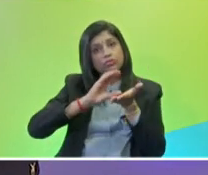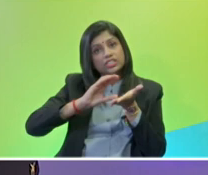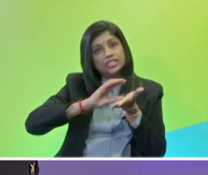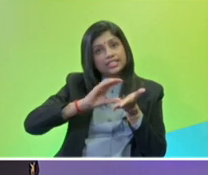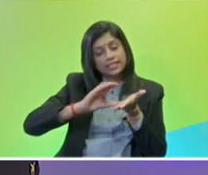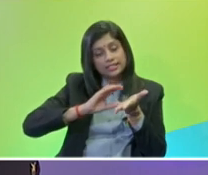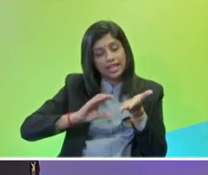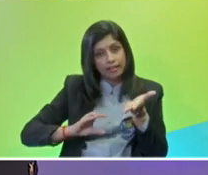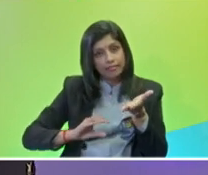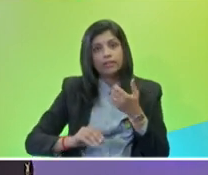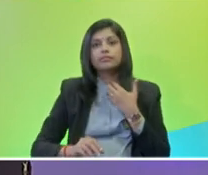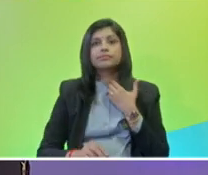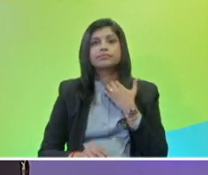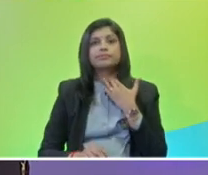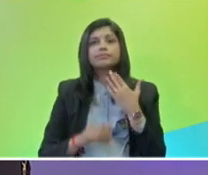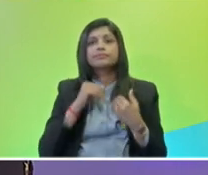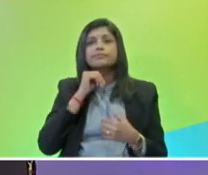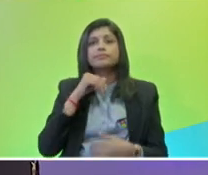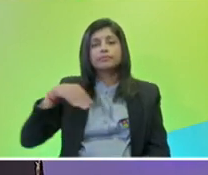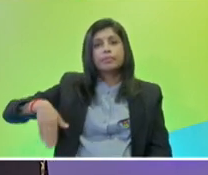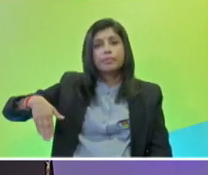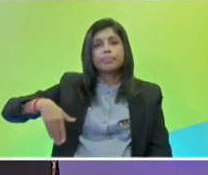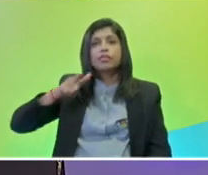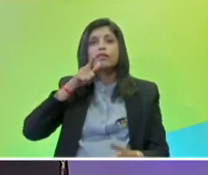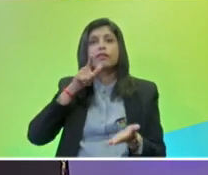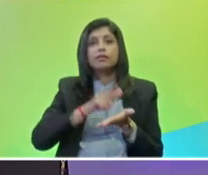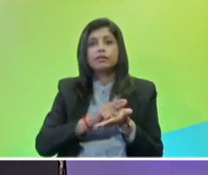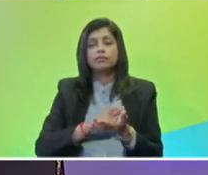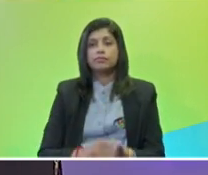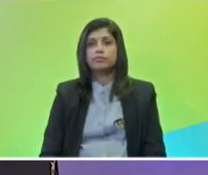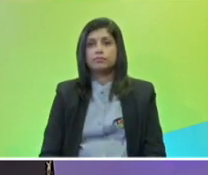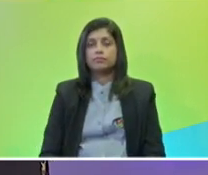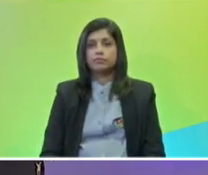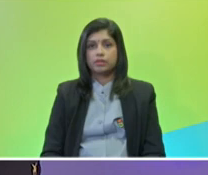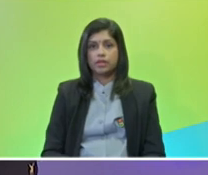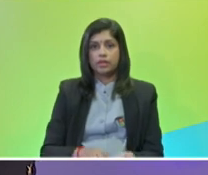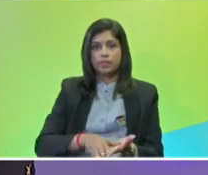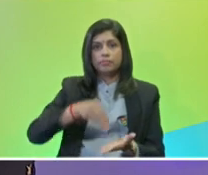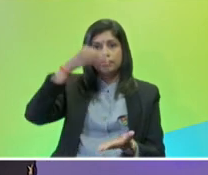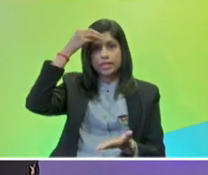kita punya petani kita jalankan secara berurutan